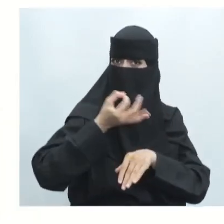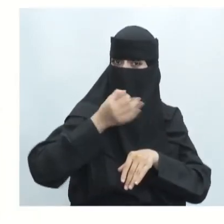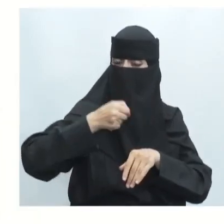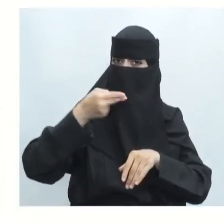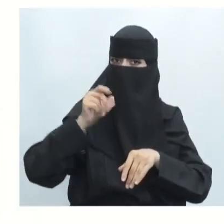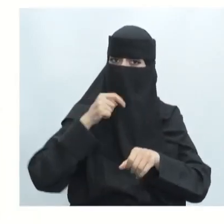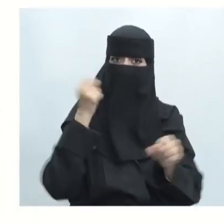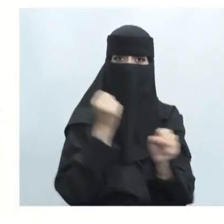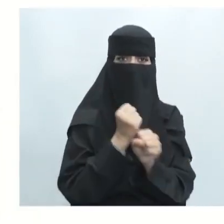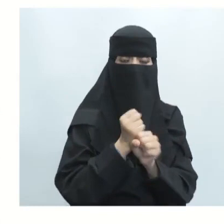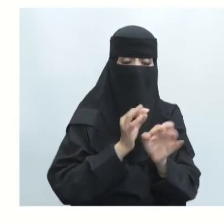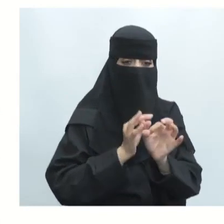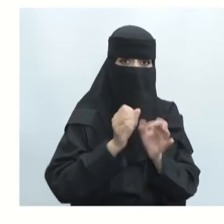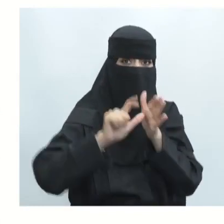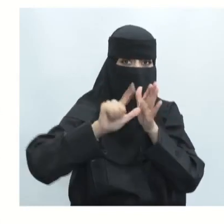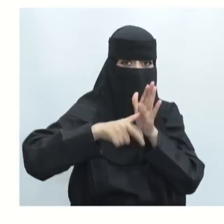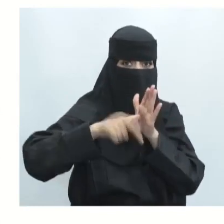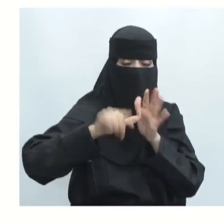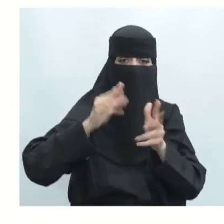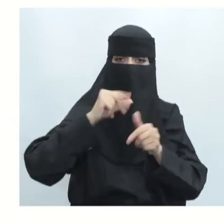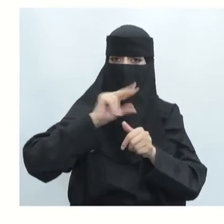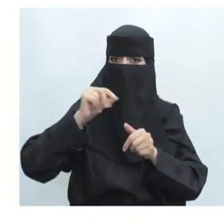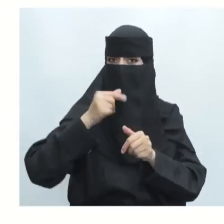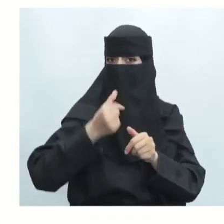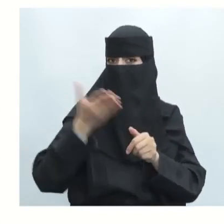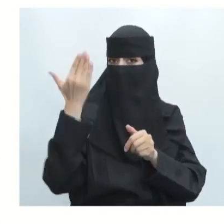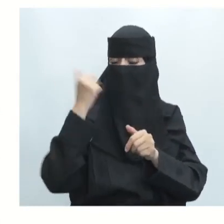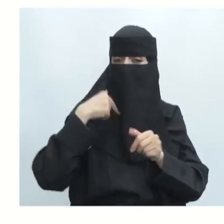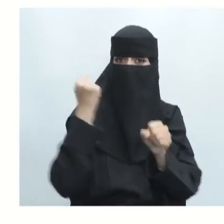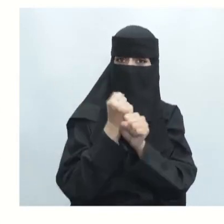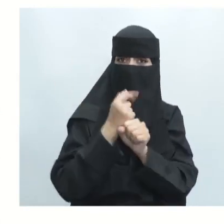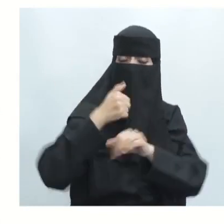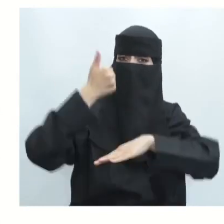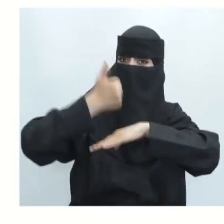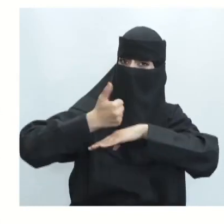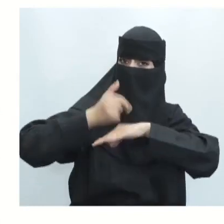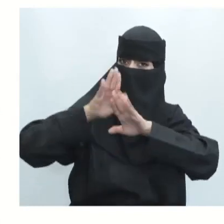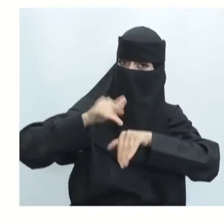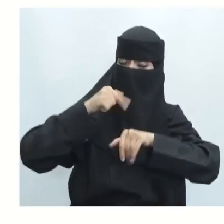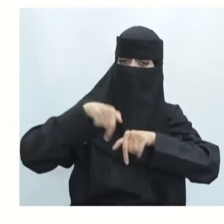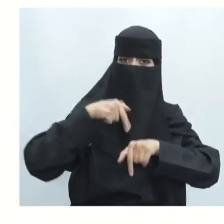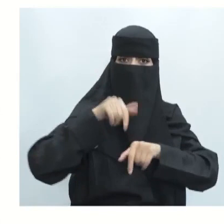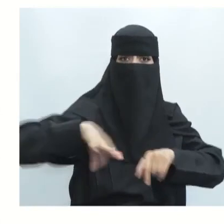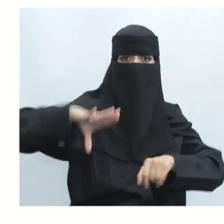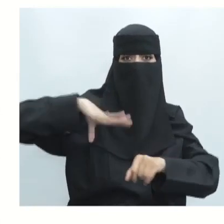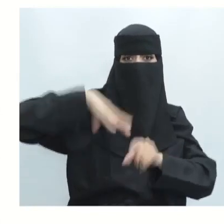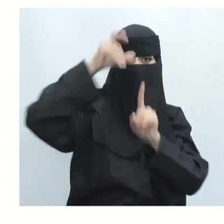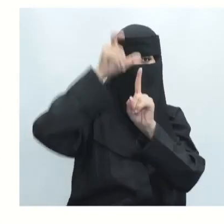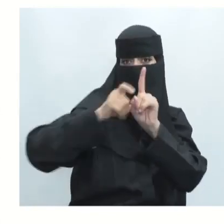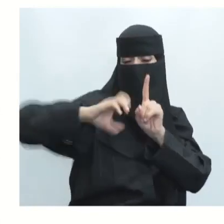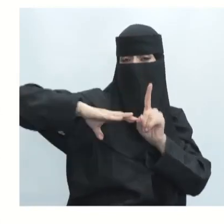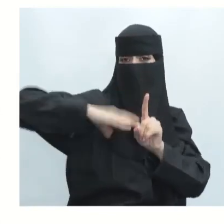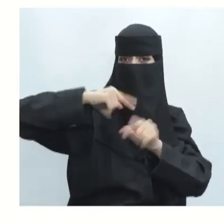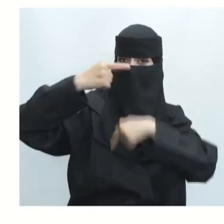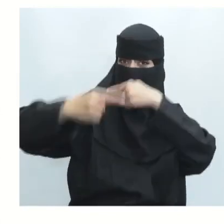عن وظيفه التخطيط وكما تعلمنا انها من الوظائف الاساسيه للم را اليوم باذن الله